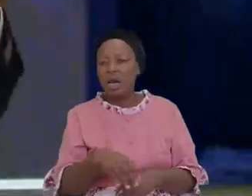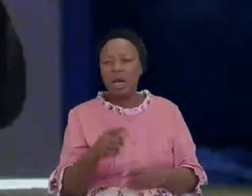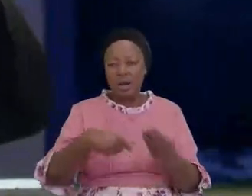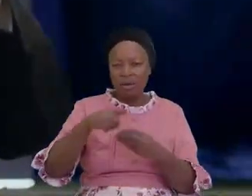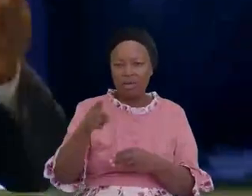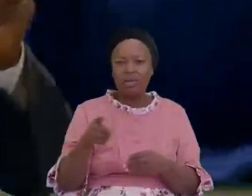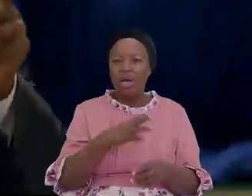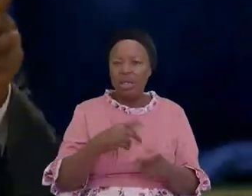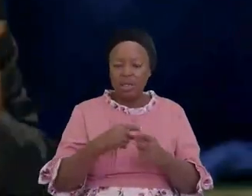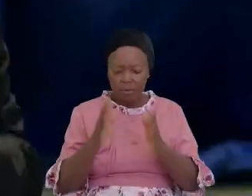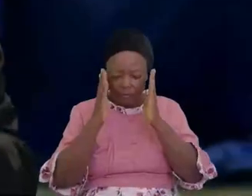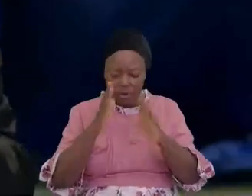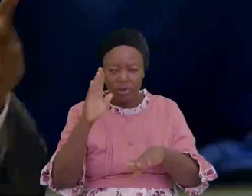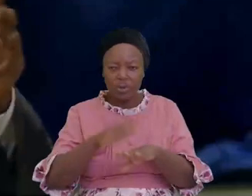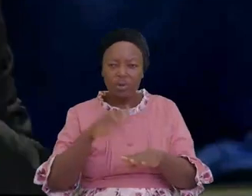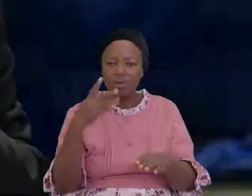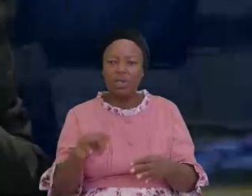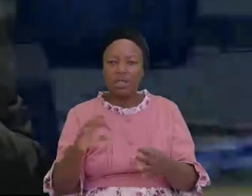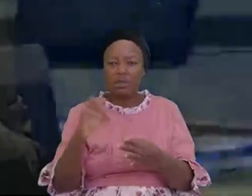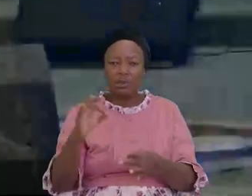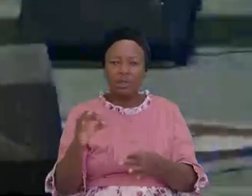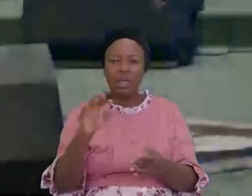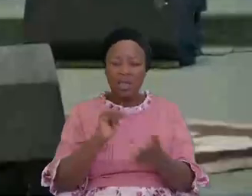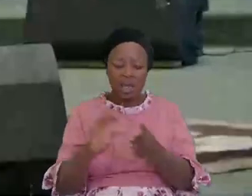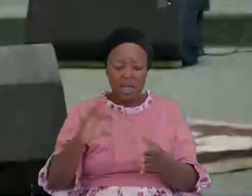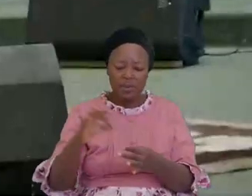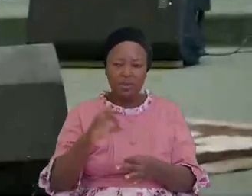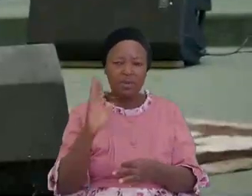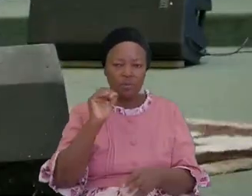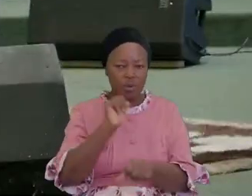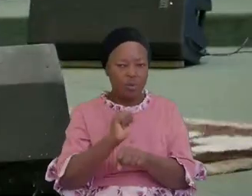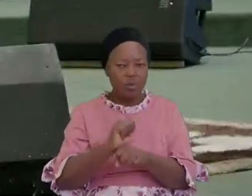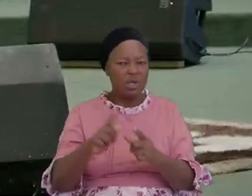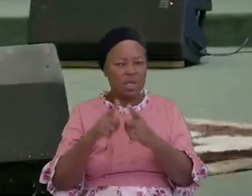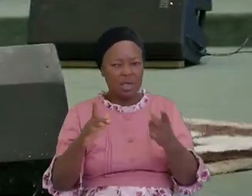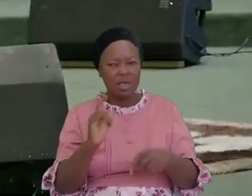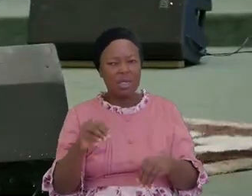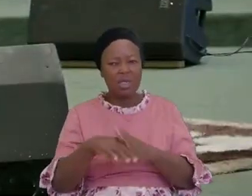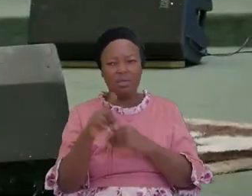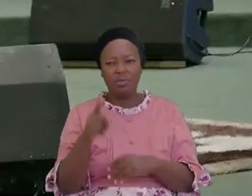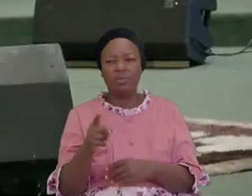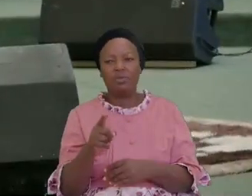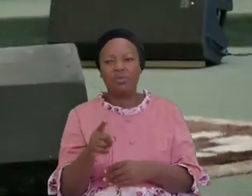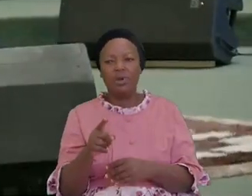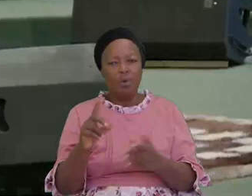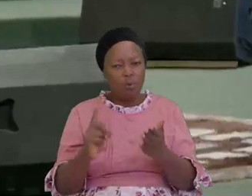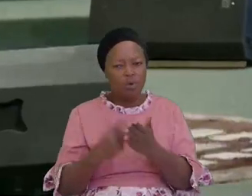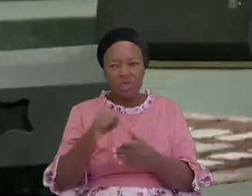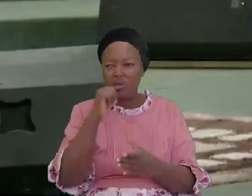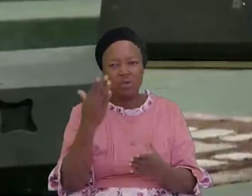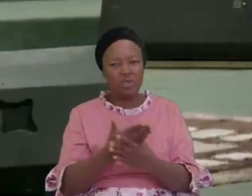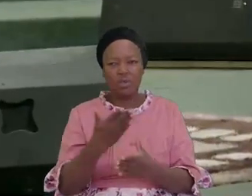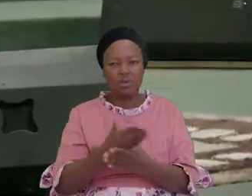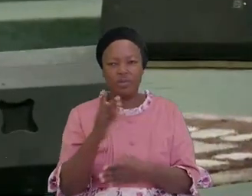Et tu te concentres sur l'Esprit. Cet Esprit agira puissamment en toi.